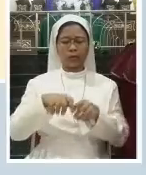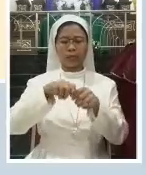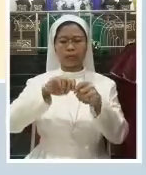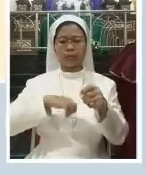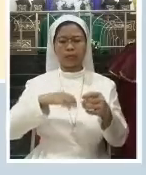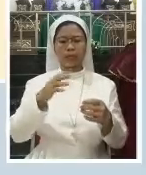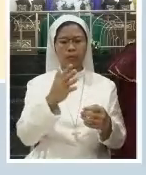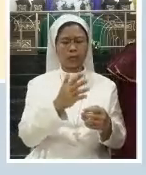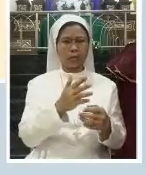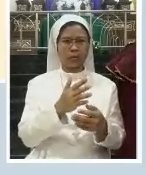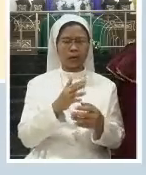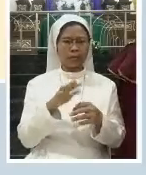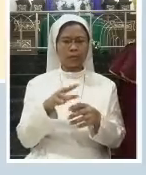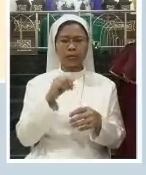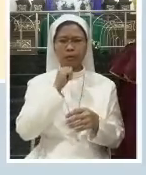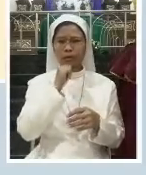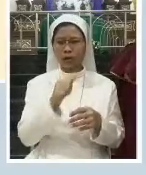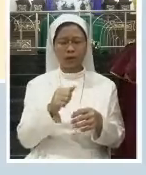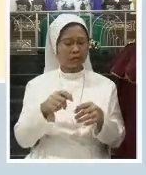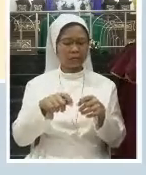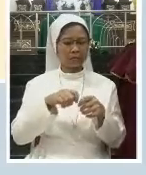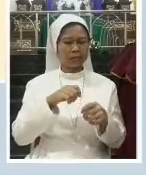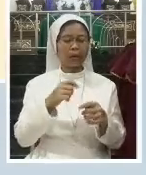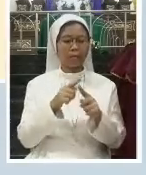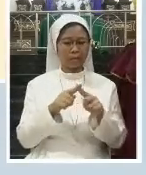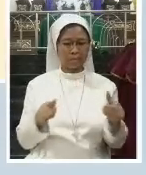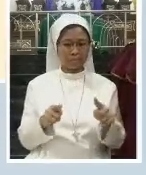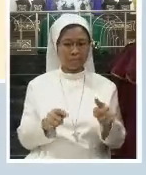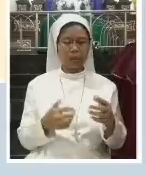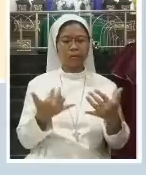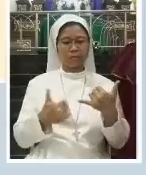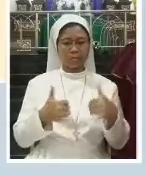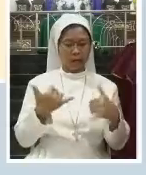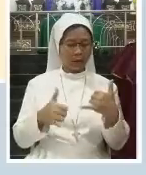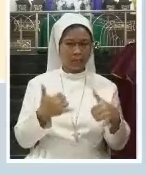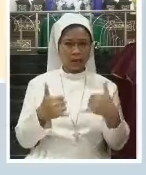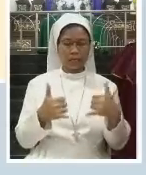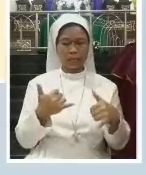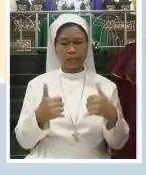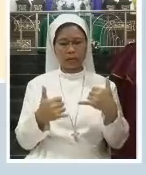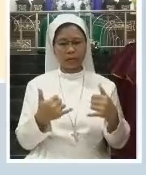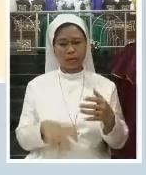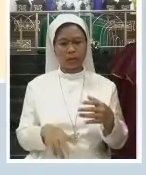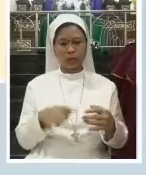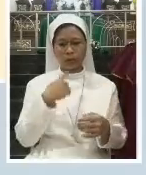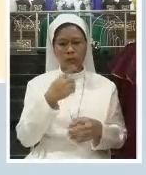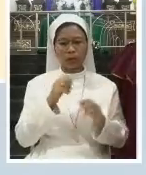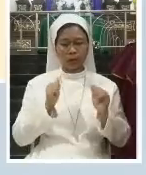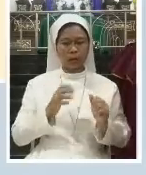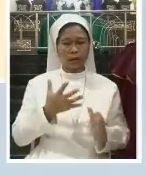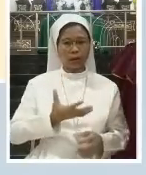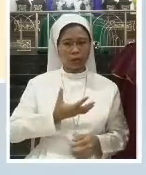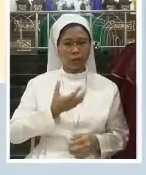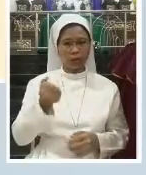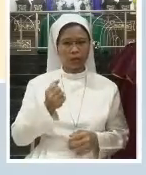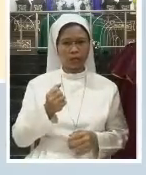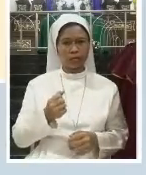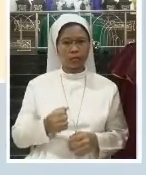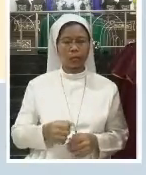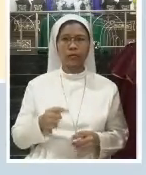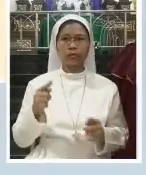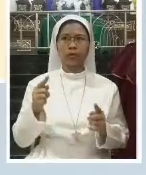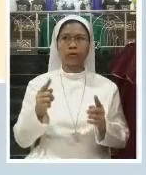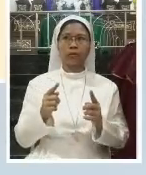ang sakong bado sinugalan. lagad ikakagurangnan, da ika